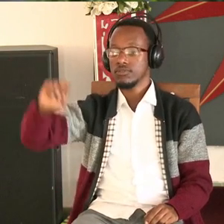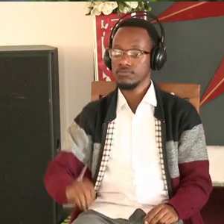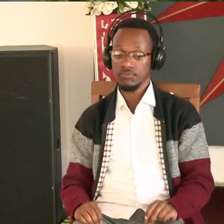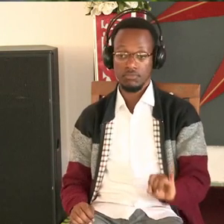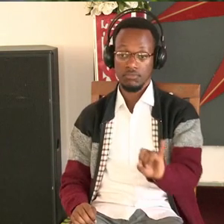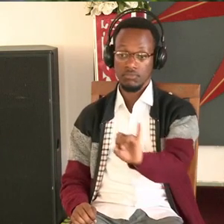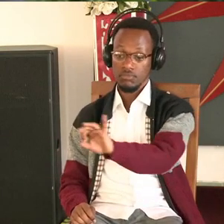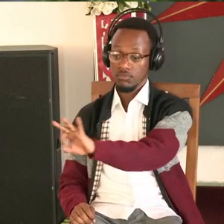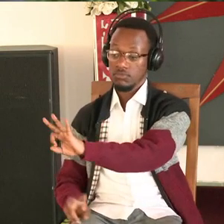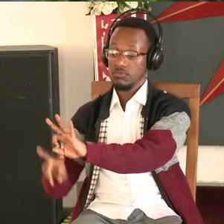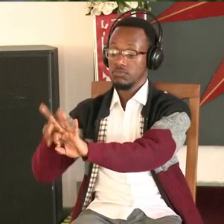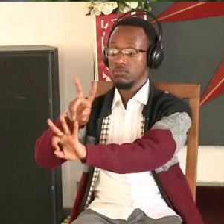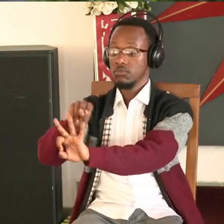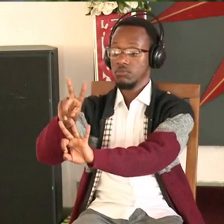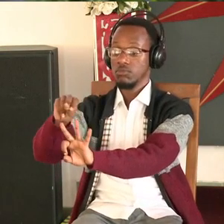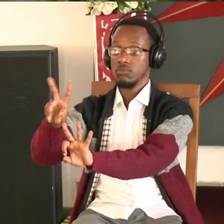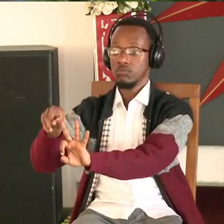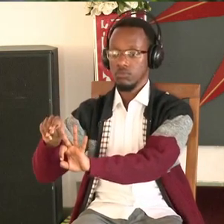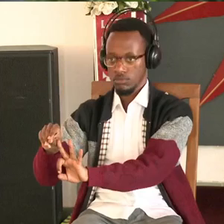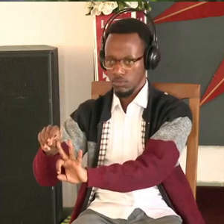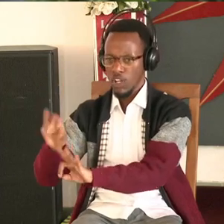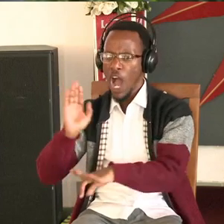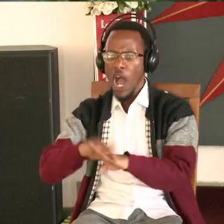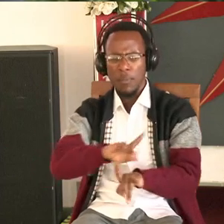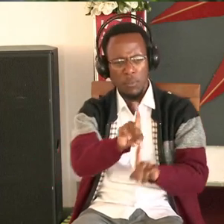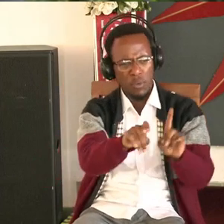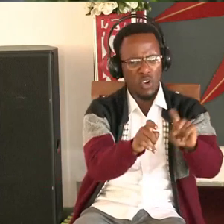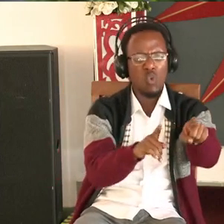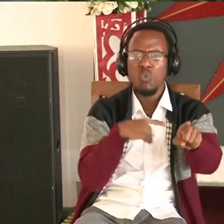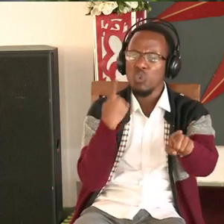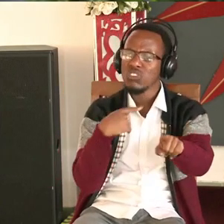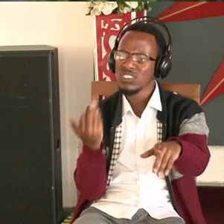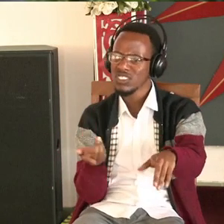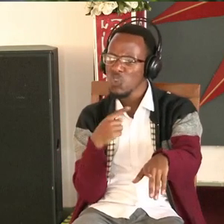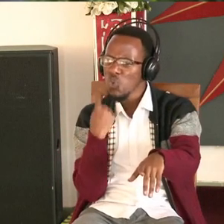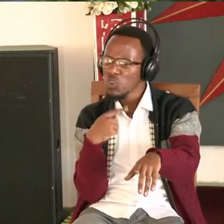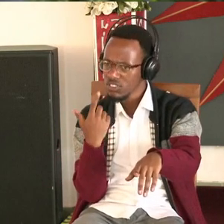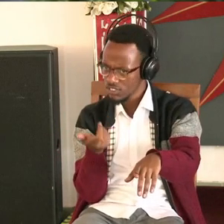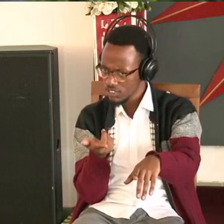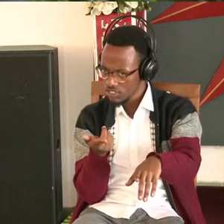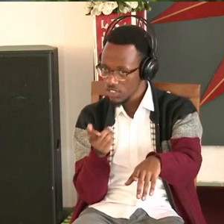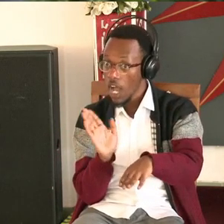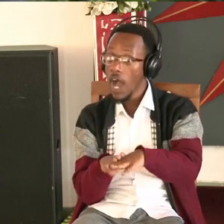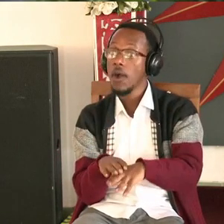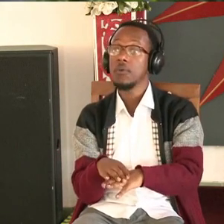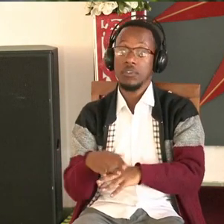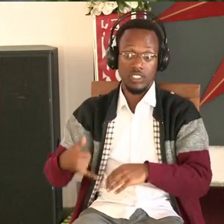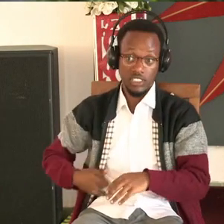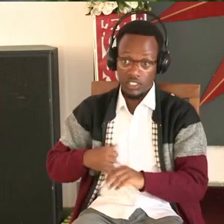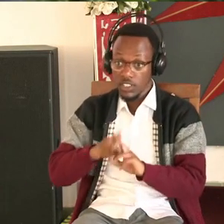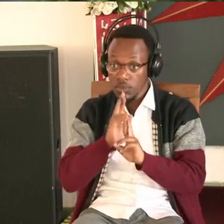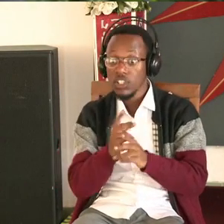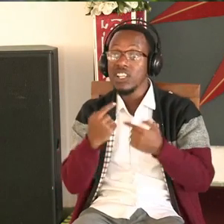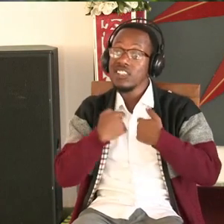kiti none urinde. Noneho arasubiza ati ndijwi